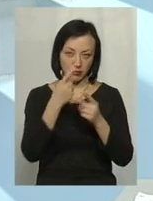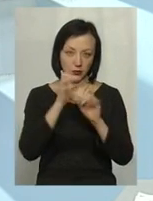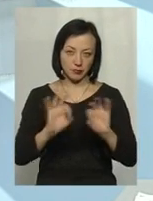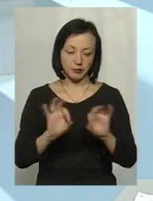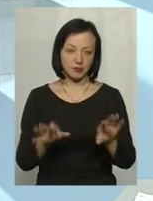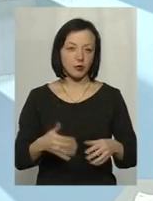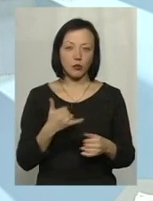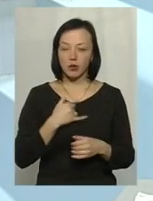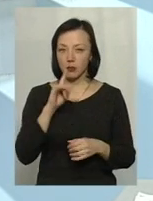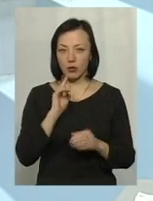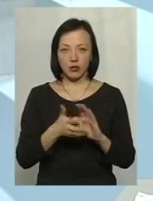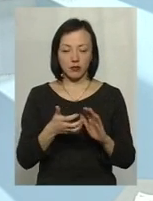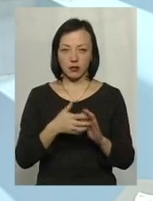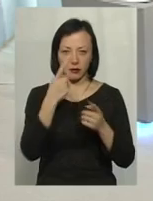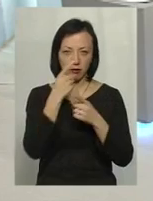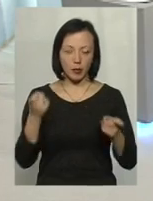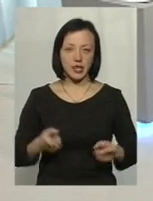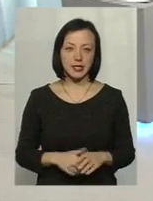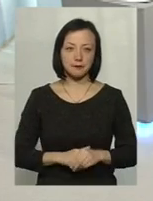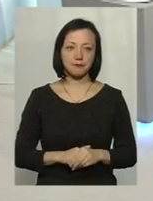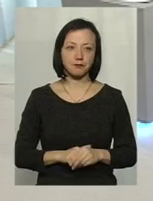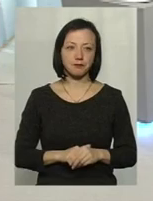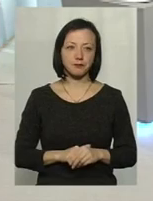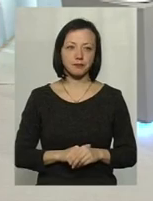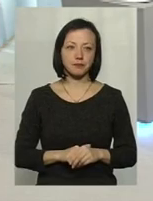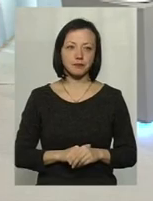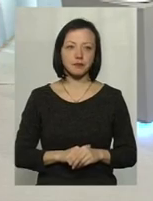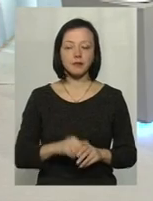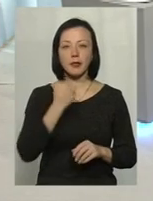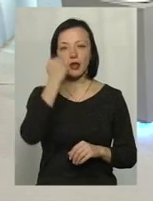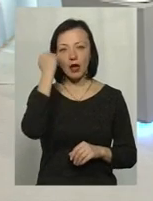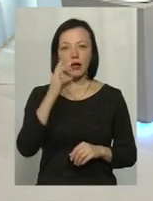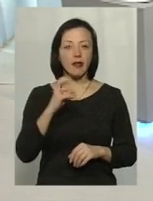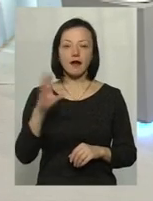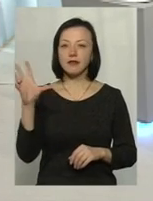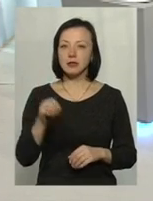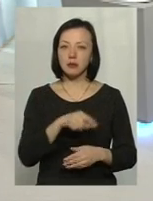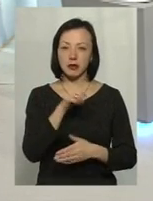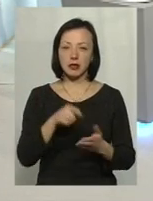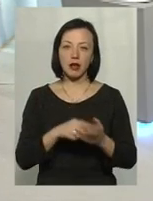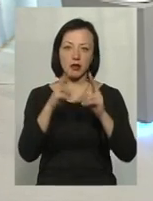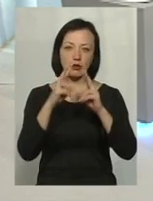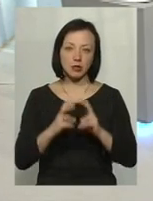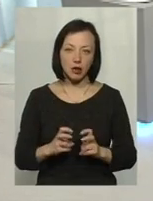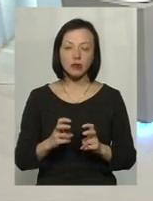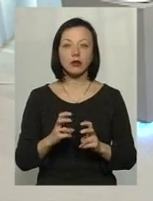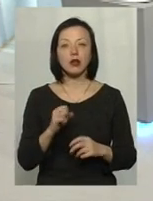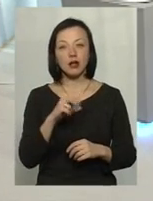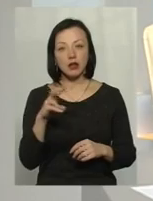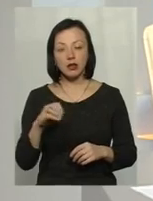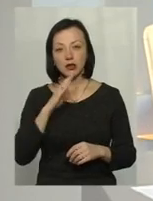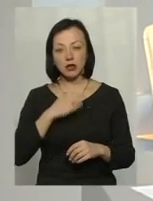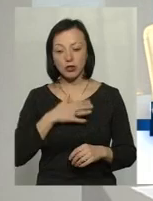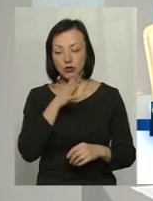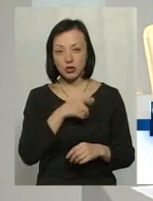мене інформації немає. Що ж, дякую. Не всі питання ми зачепили, не всі аспекти. Разом з тим, наш